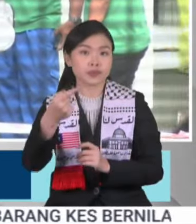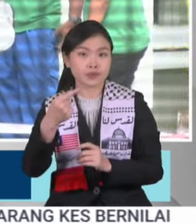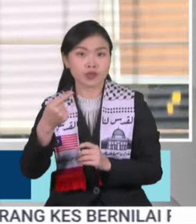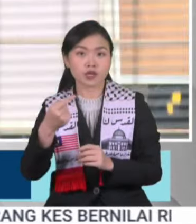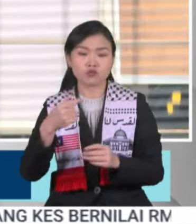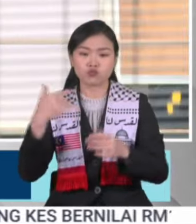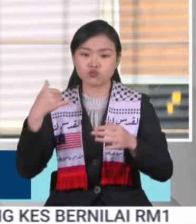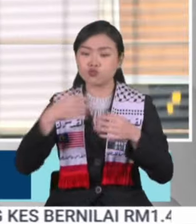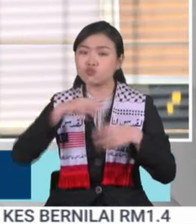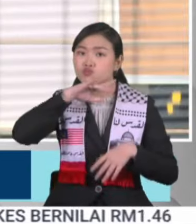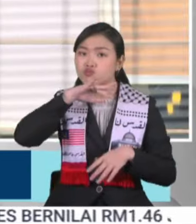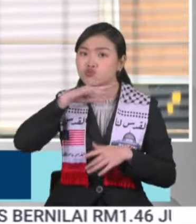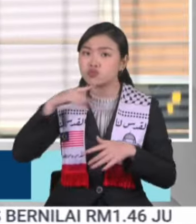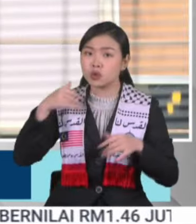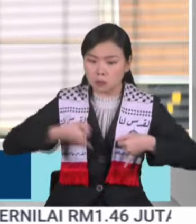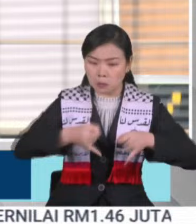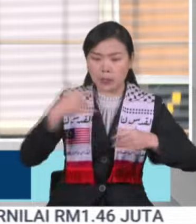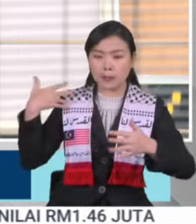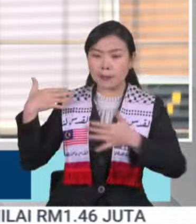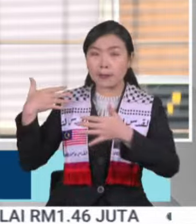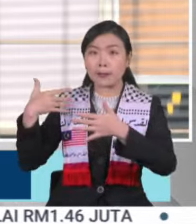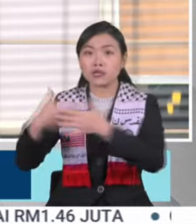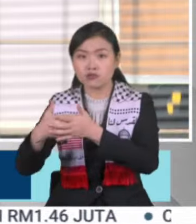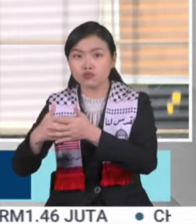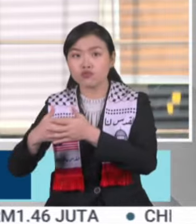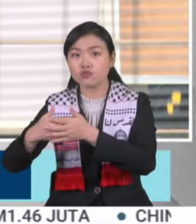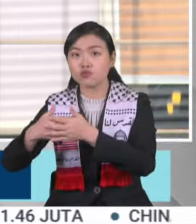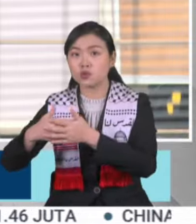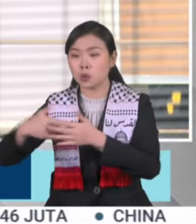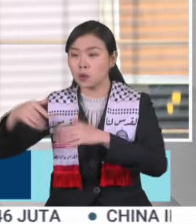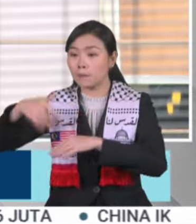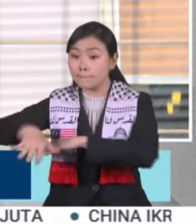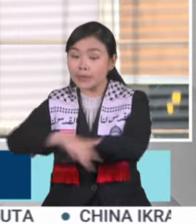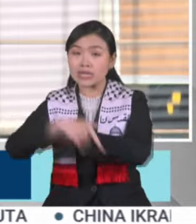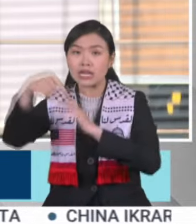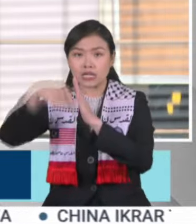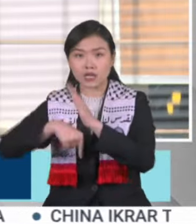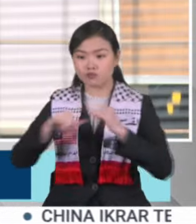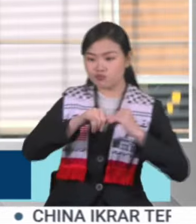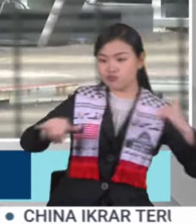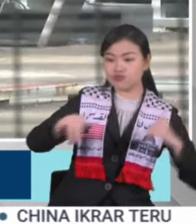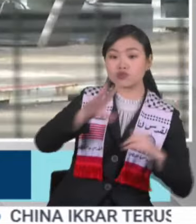dari Jalan Masjid India hingga ke loji berkenaan sejauh kira-kira 7 km.